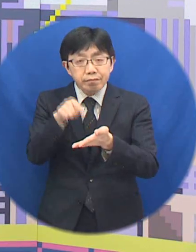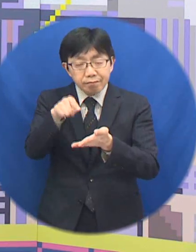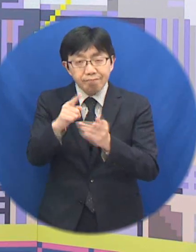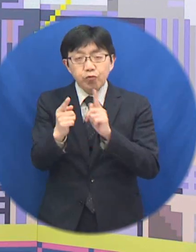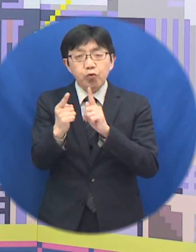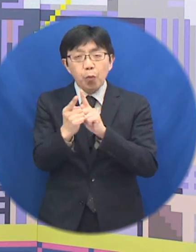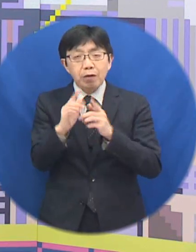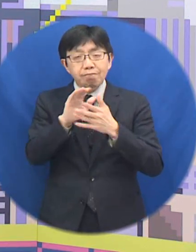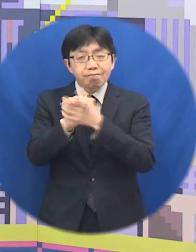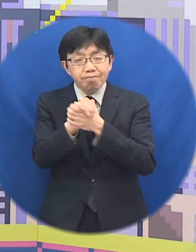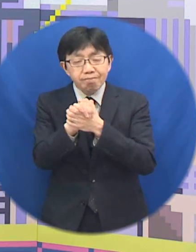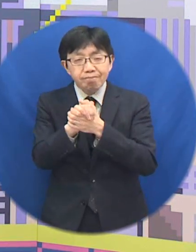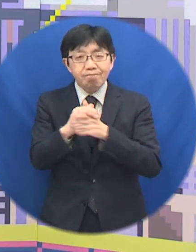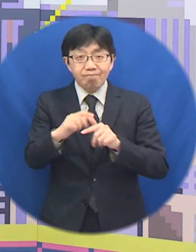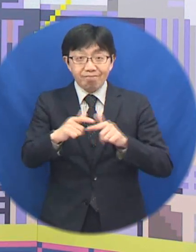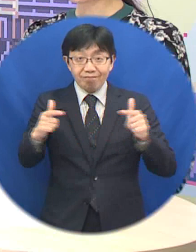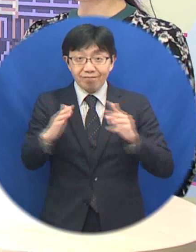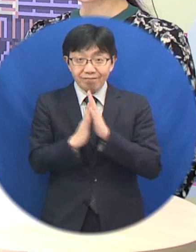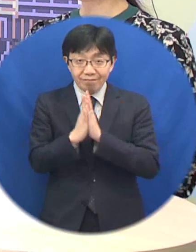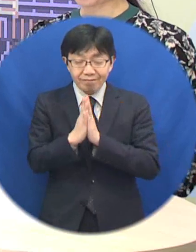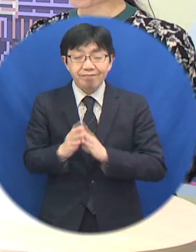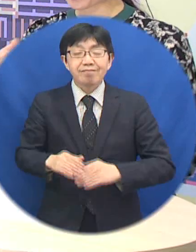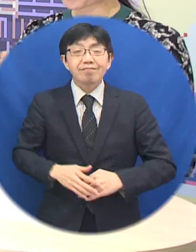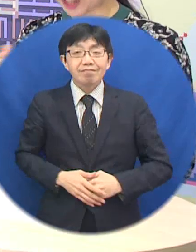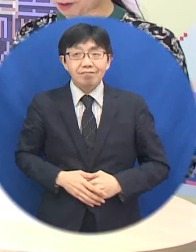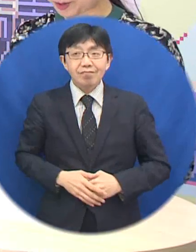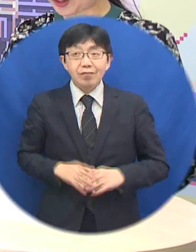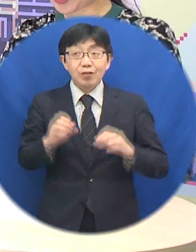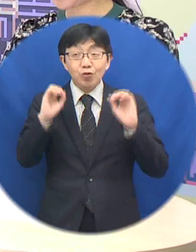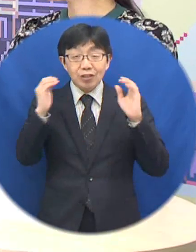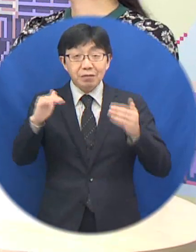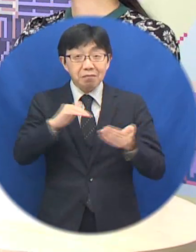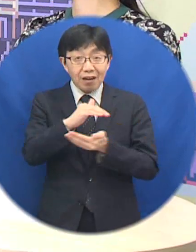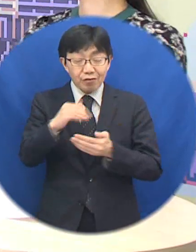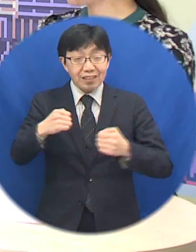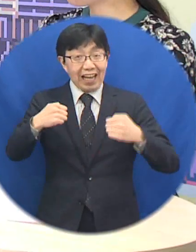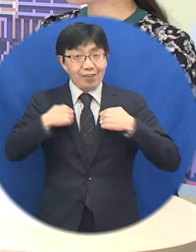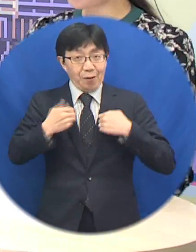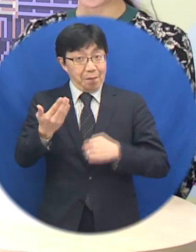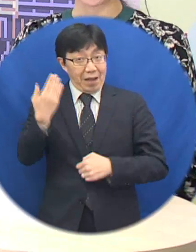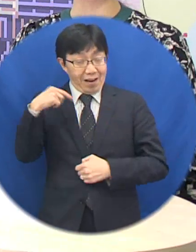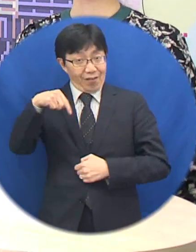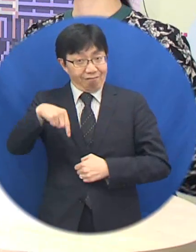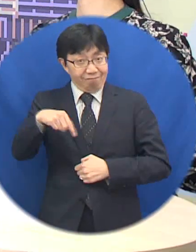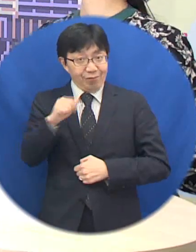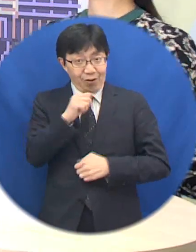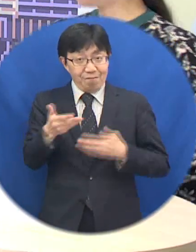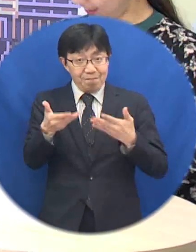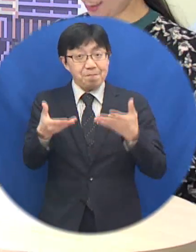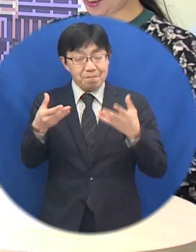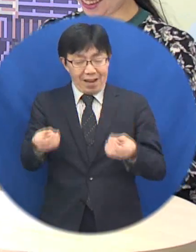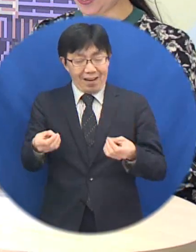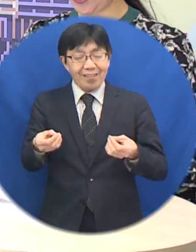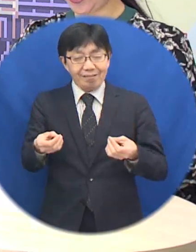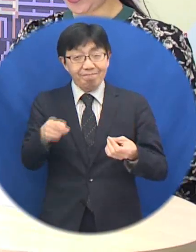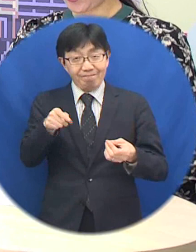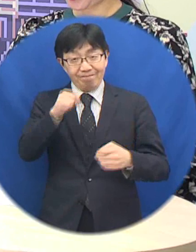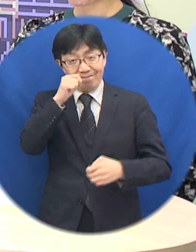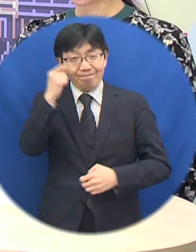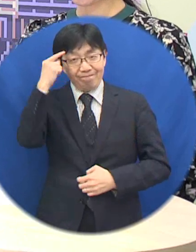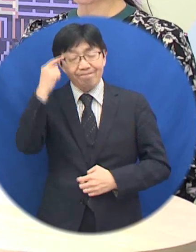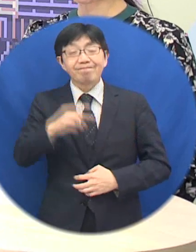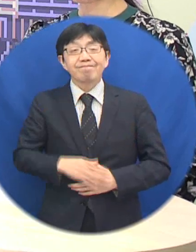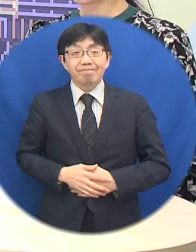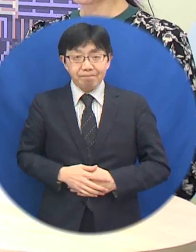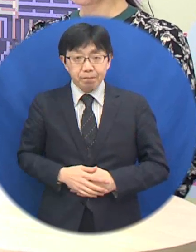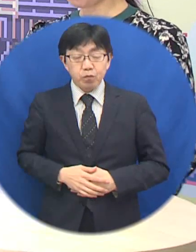きたいと思います。 豊島る体操ね番組でねご紹介したりしてますけれどもね、はい、本当皆さん楽しそうでしたよね。 はいはい、